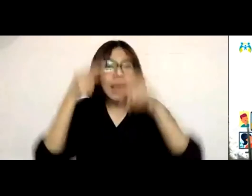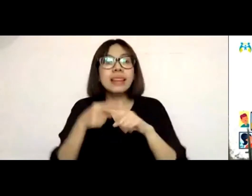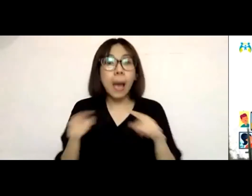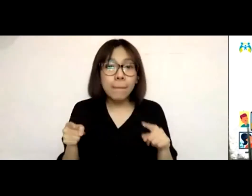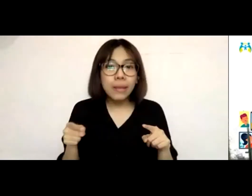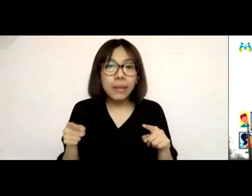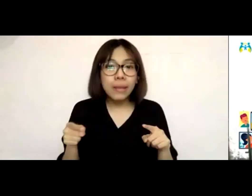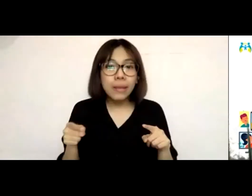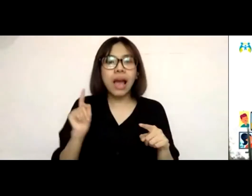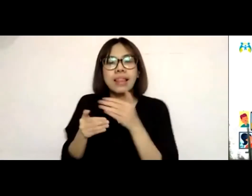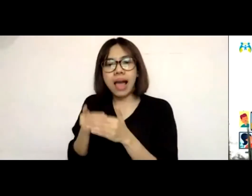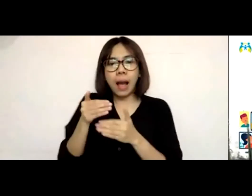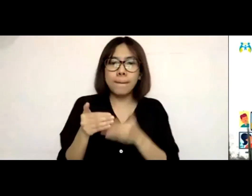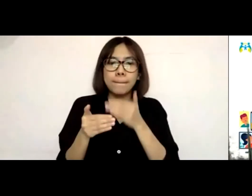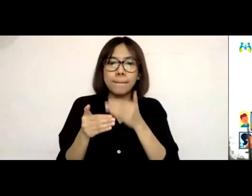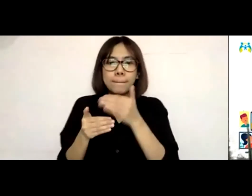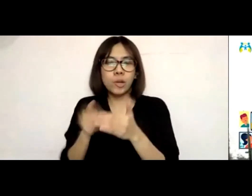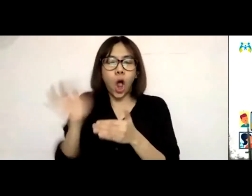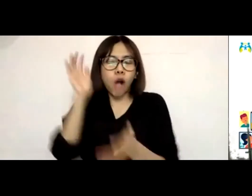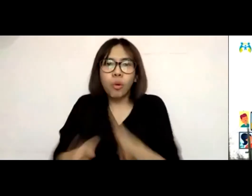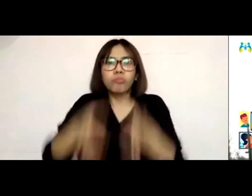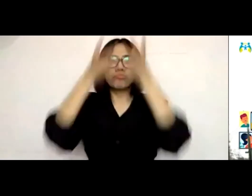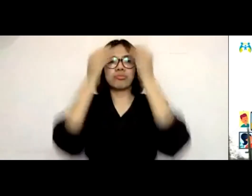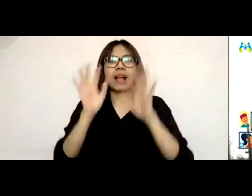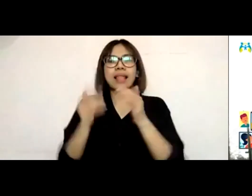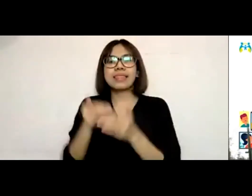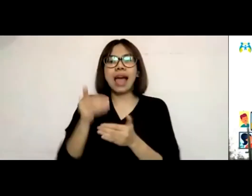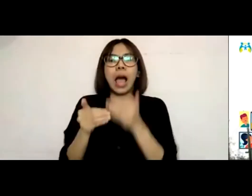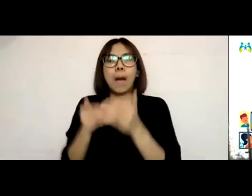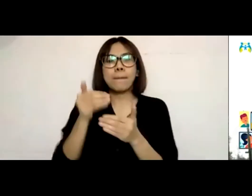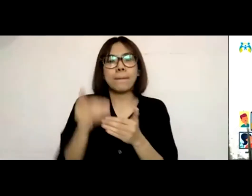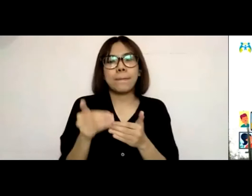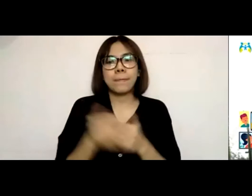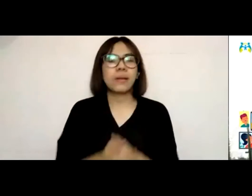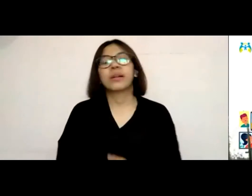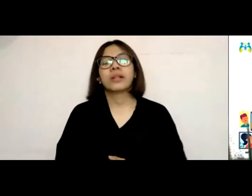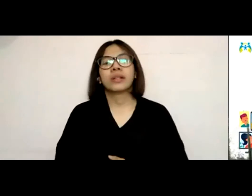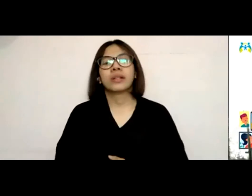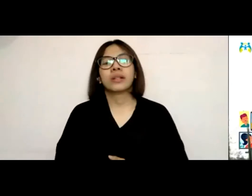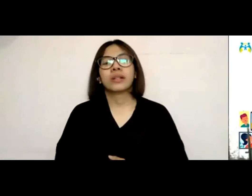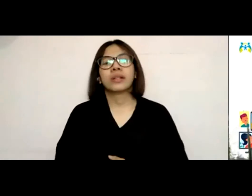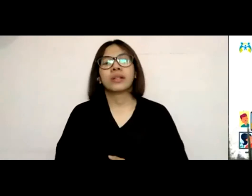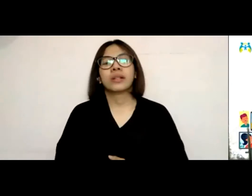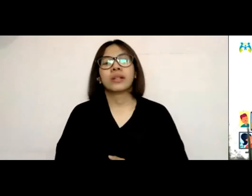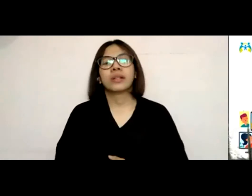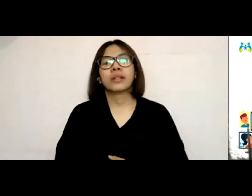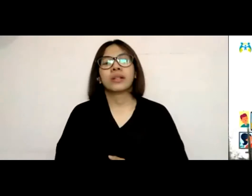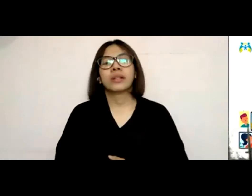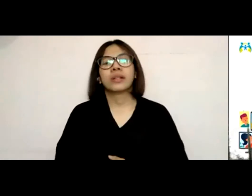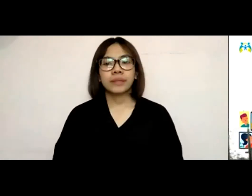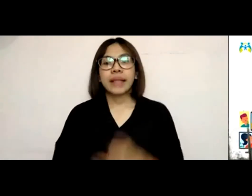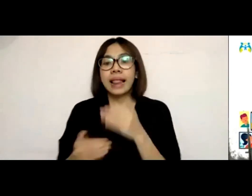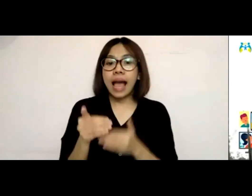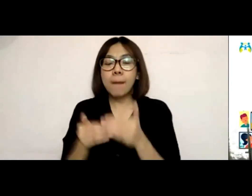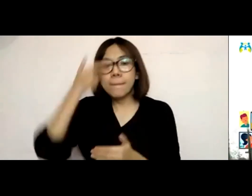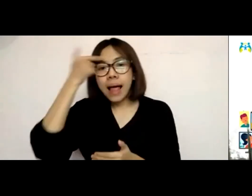langsung otomatis seperti anak-anak yang sekarang gitu ya. Jadi itu tahap-tahap pembelajaran pembiasaan